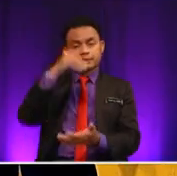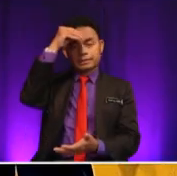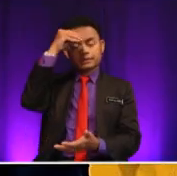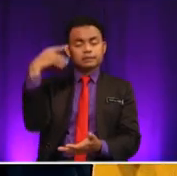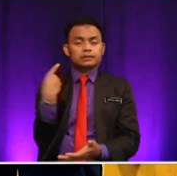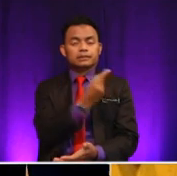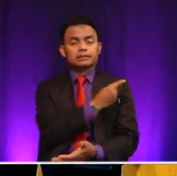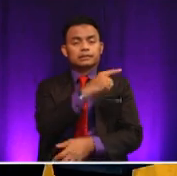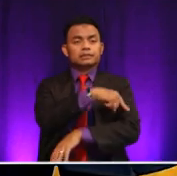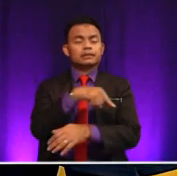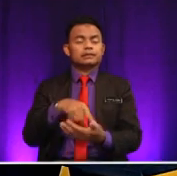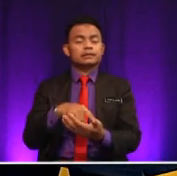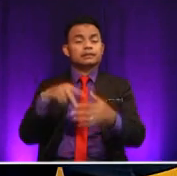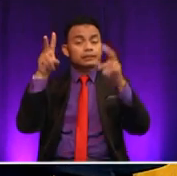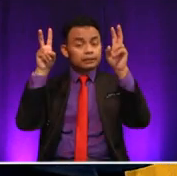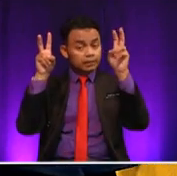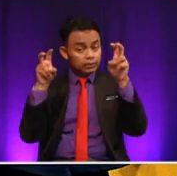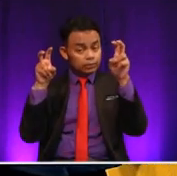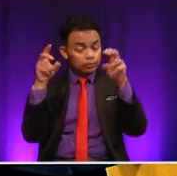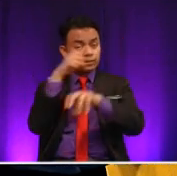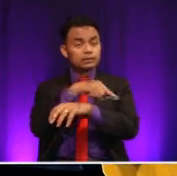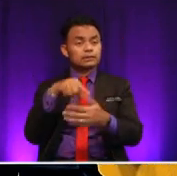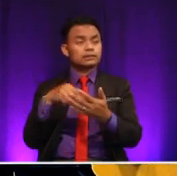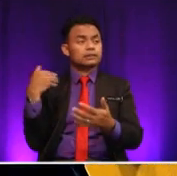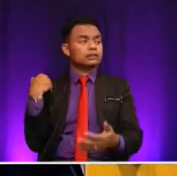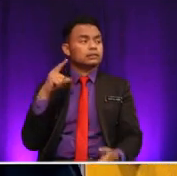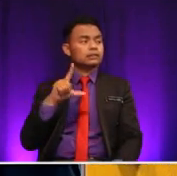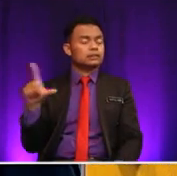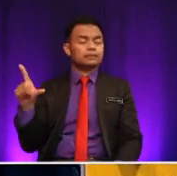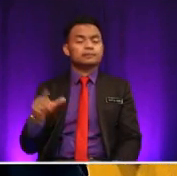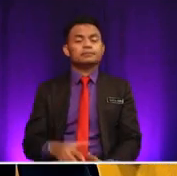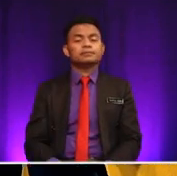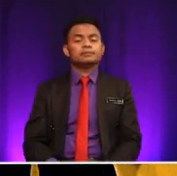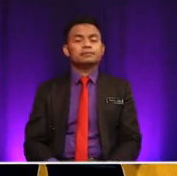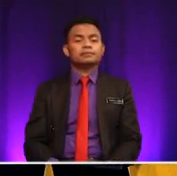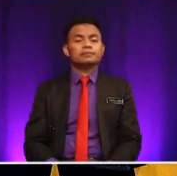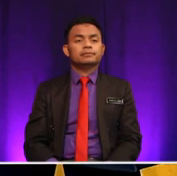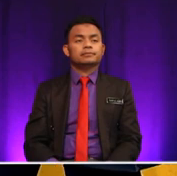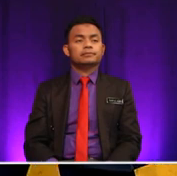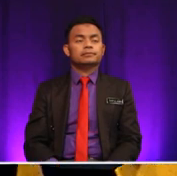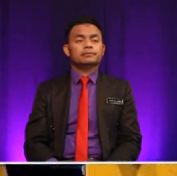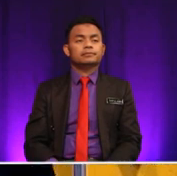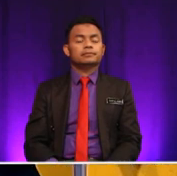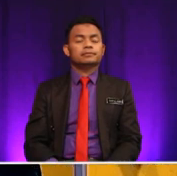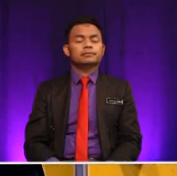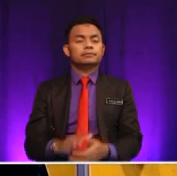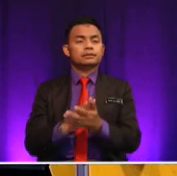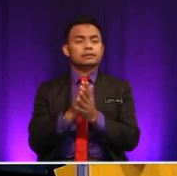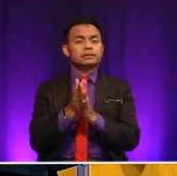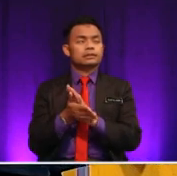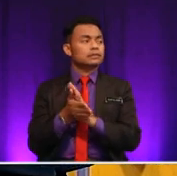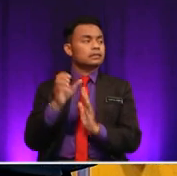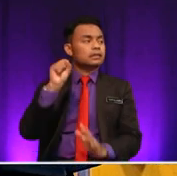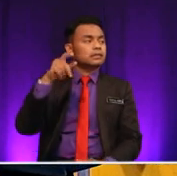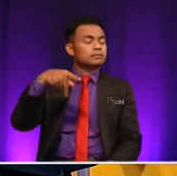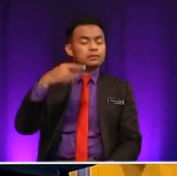jadi pengukuran kecepatan fisika baik Oke jadi pembelajaran